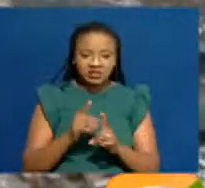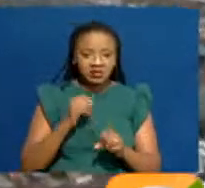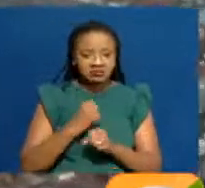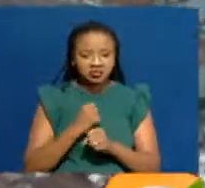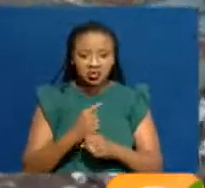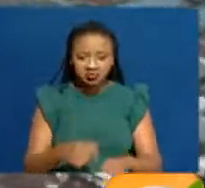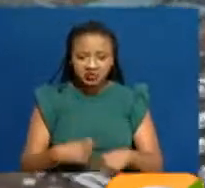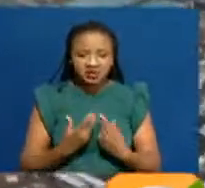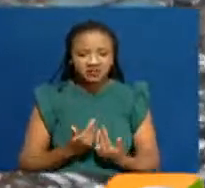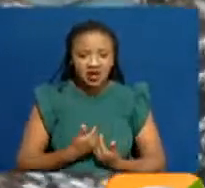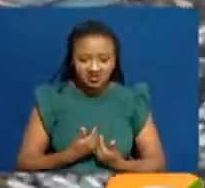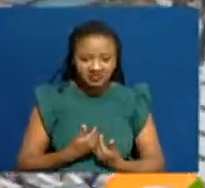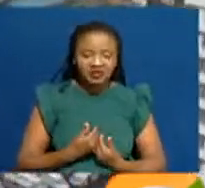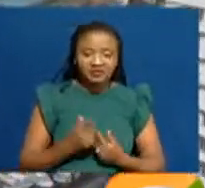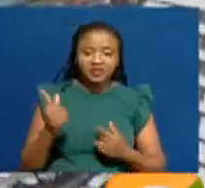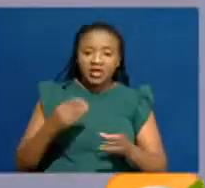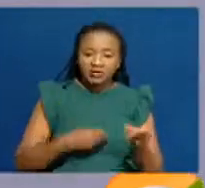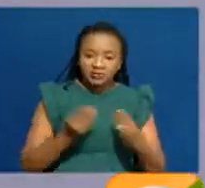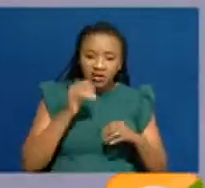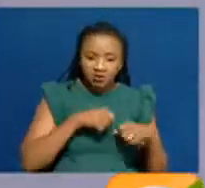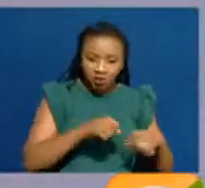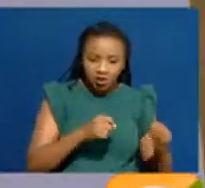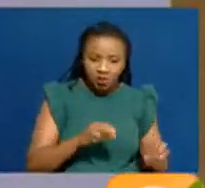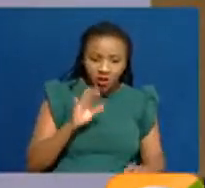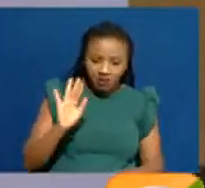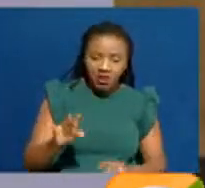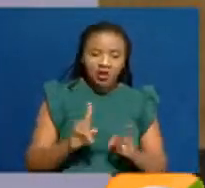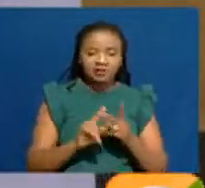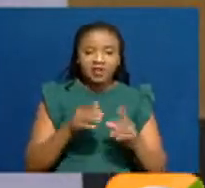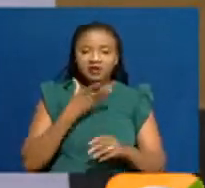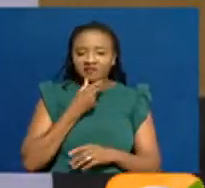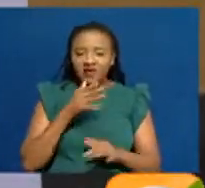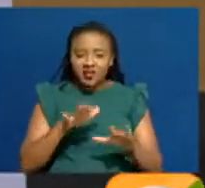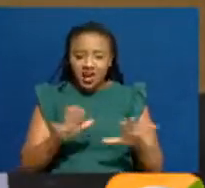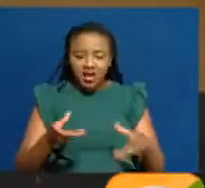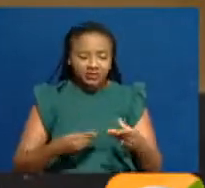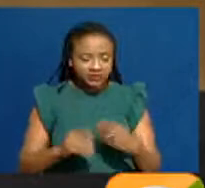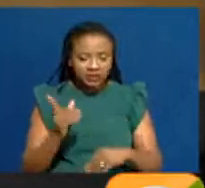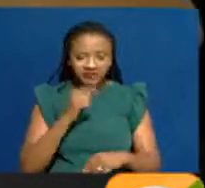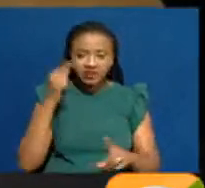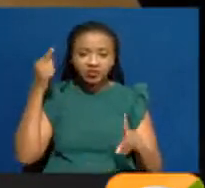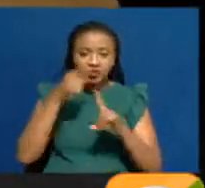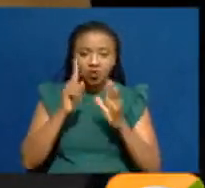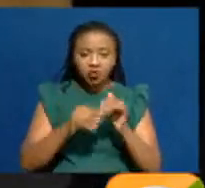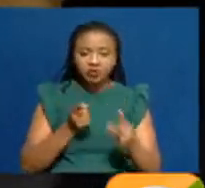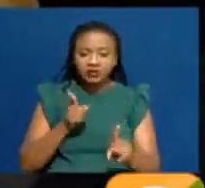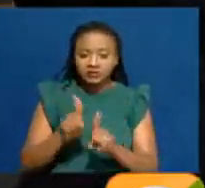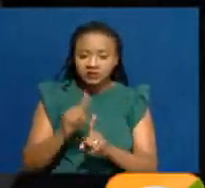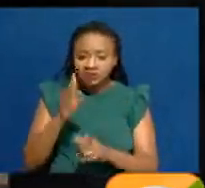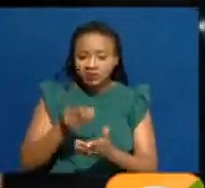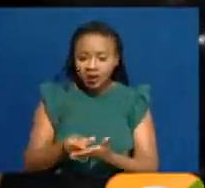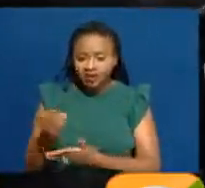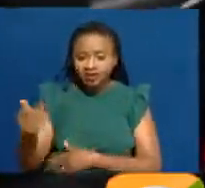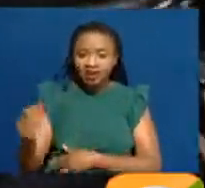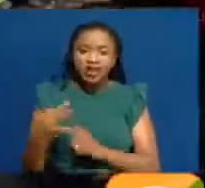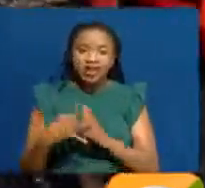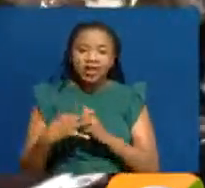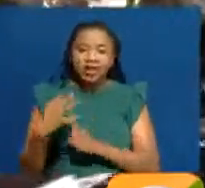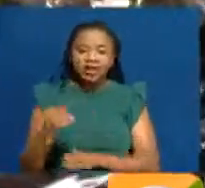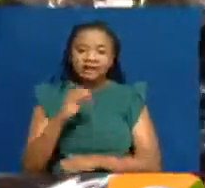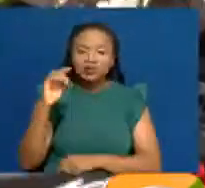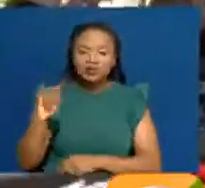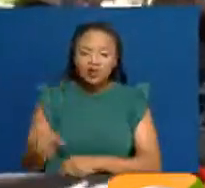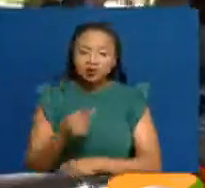amejiajiri. Sam aliuza pikipiki yake na shamba la babake ili kumlipia dadake shilingi 1,080.